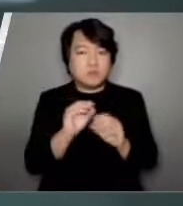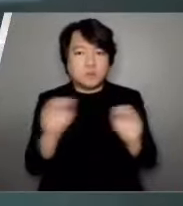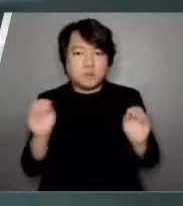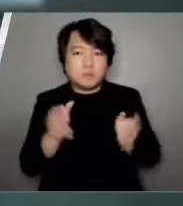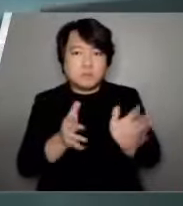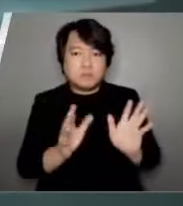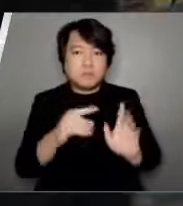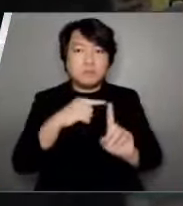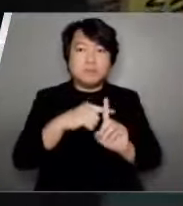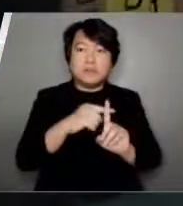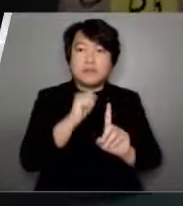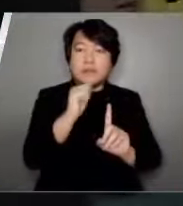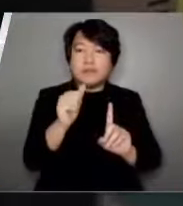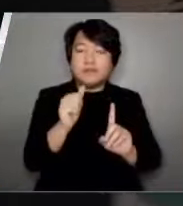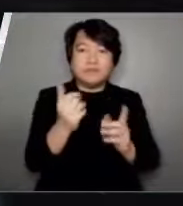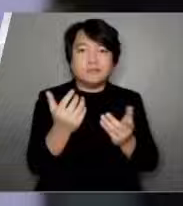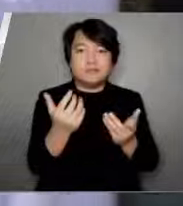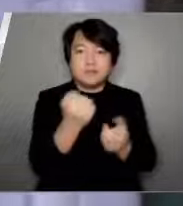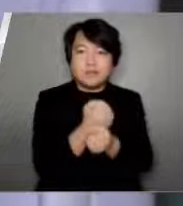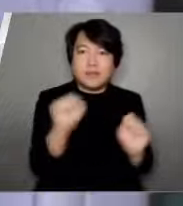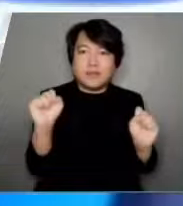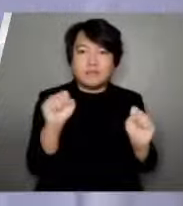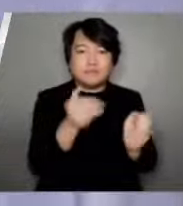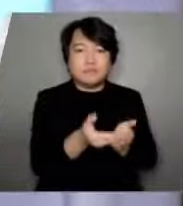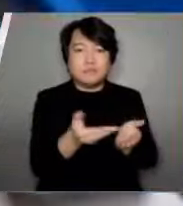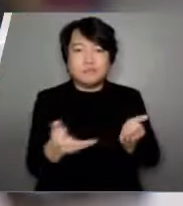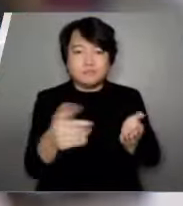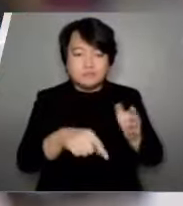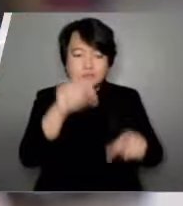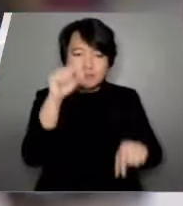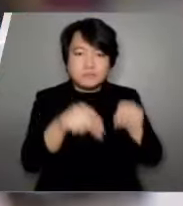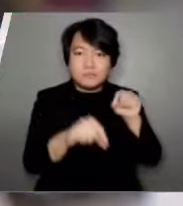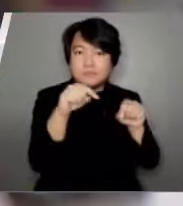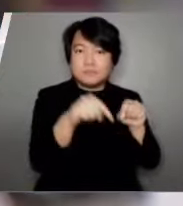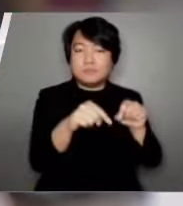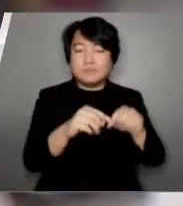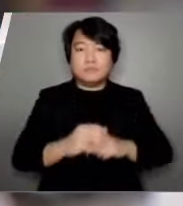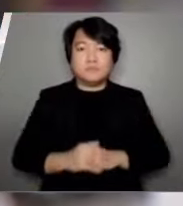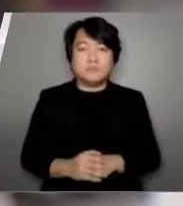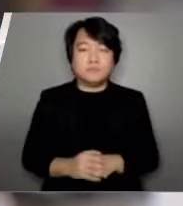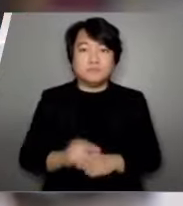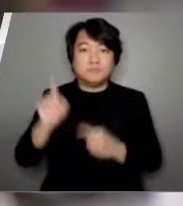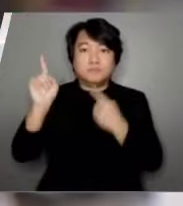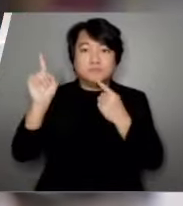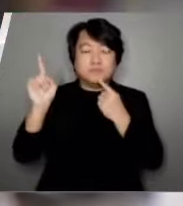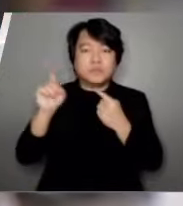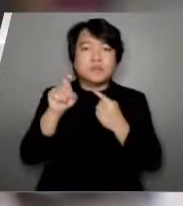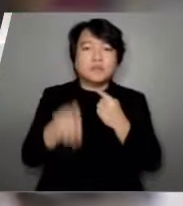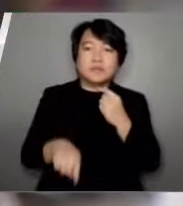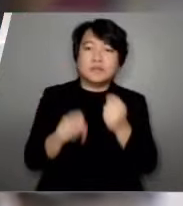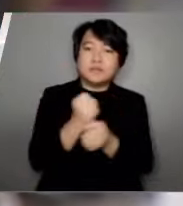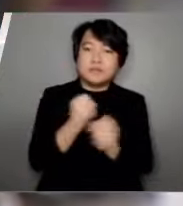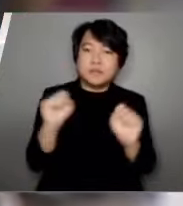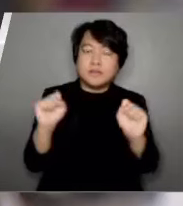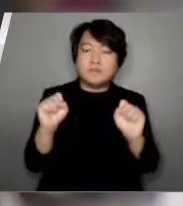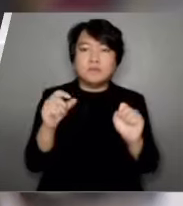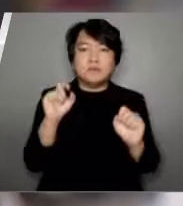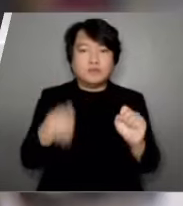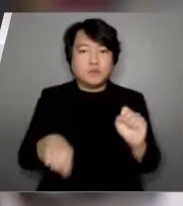ligtas at dekalidad gamitin ang mga produktong nakuha rito. Safety and quality po ang hinahabol natin